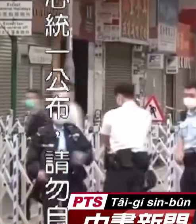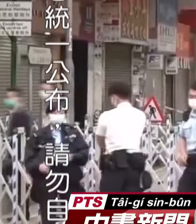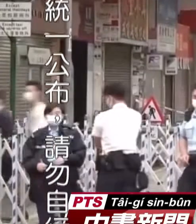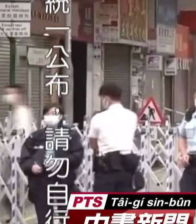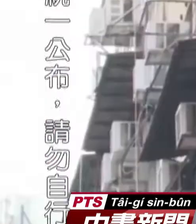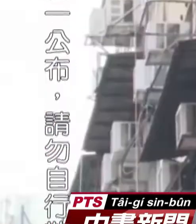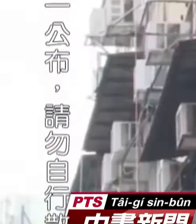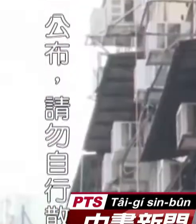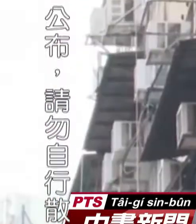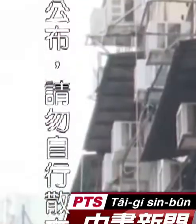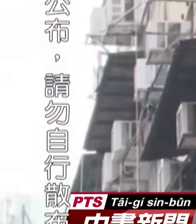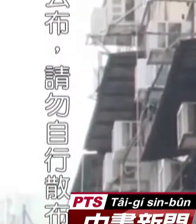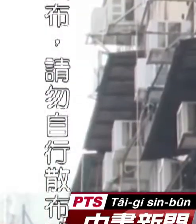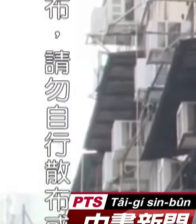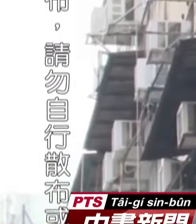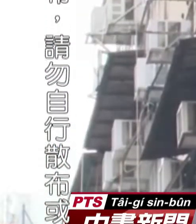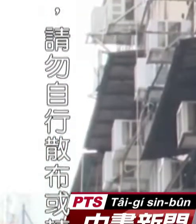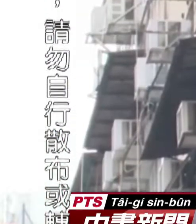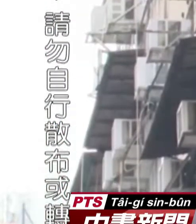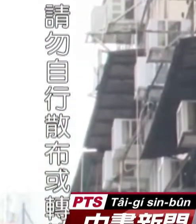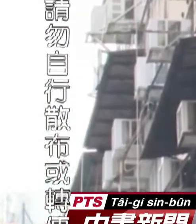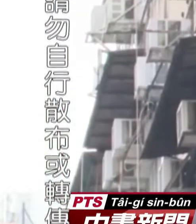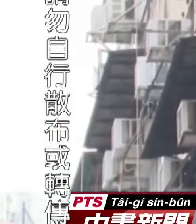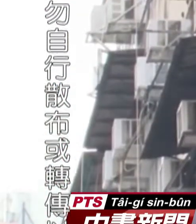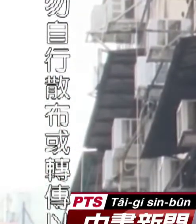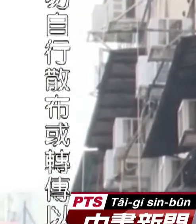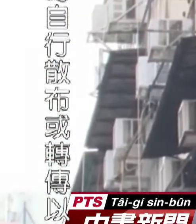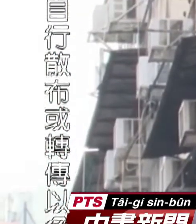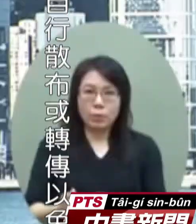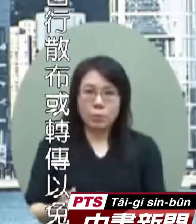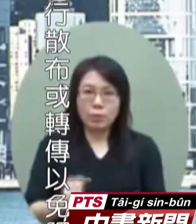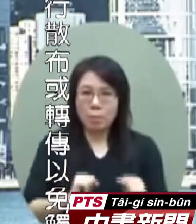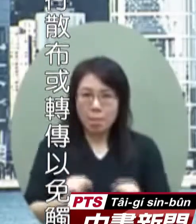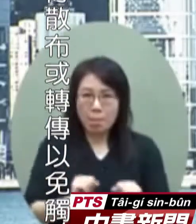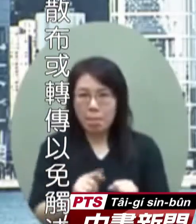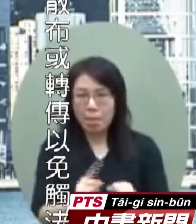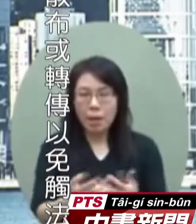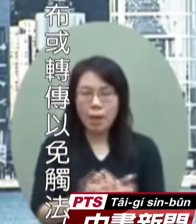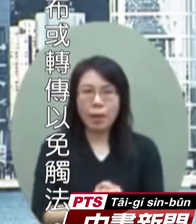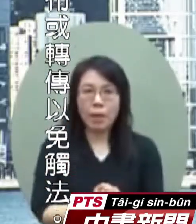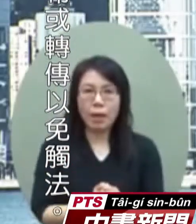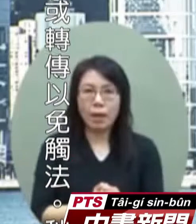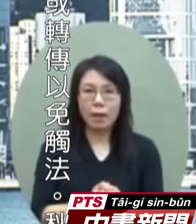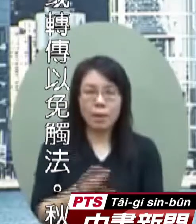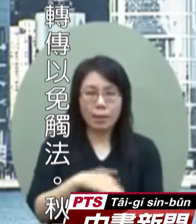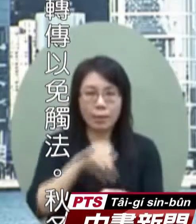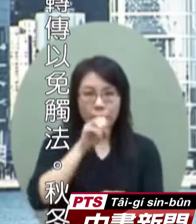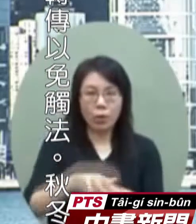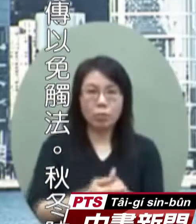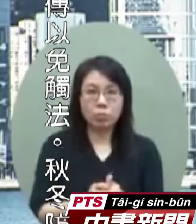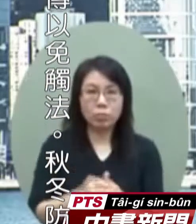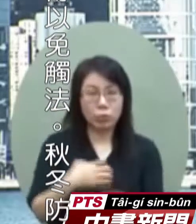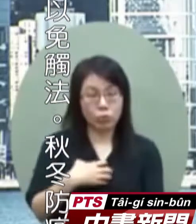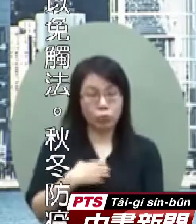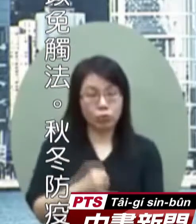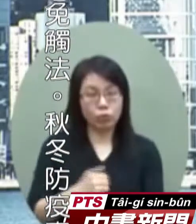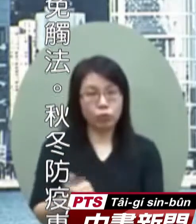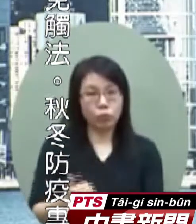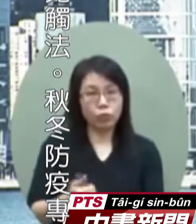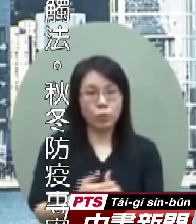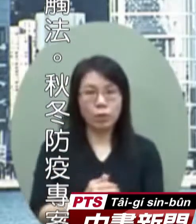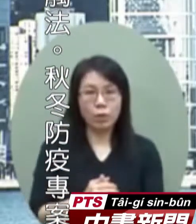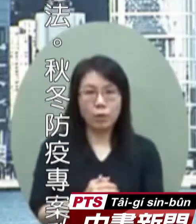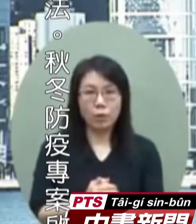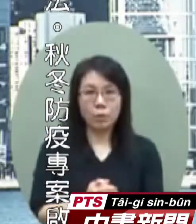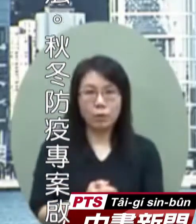測，也會為這次封區的經驗再一次做精進，還有改善。 這個行動我剛才說 是成功的，但是